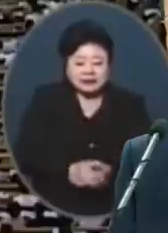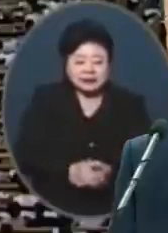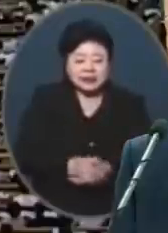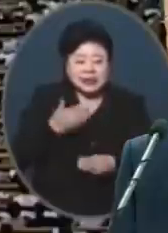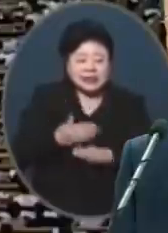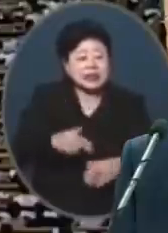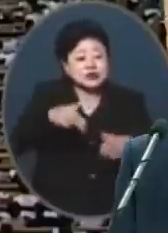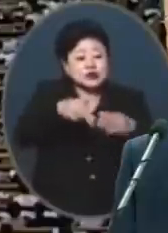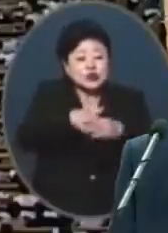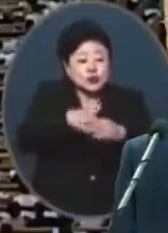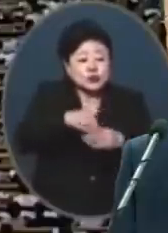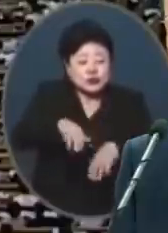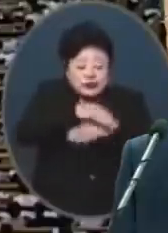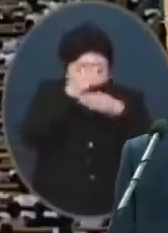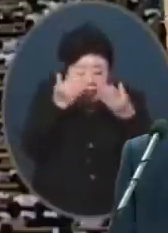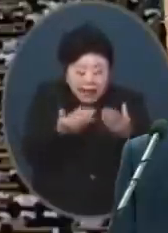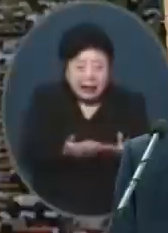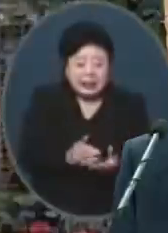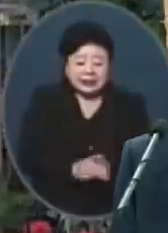다른 종교들은 다